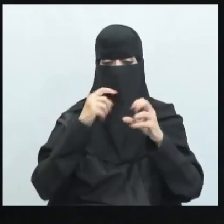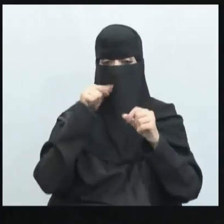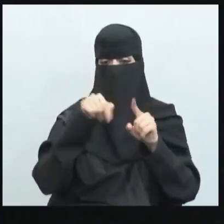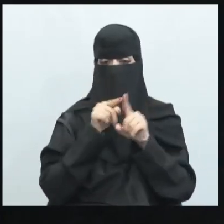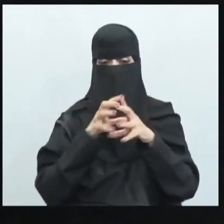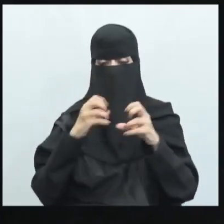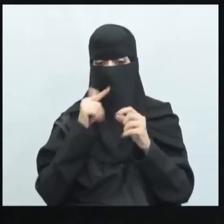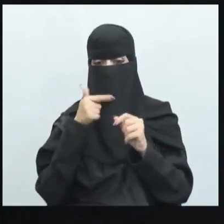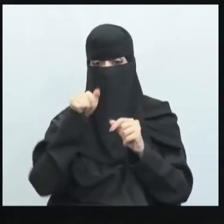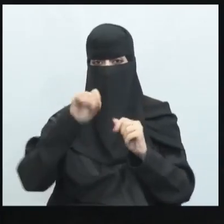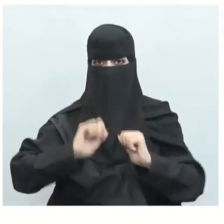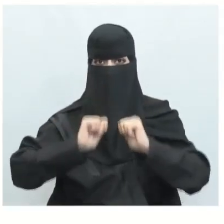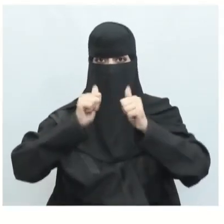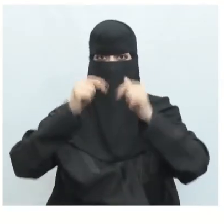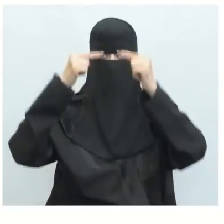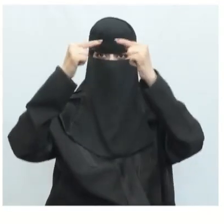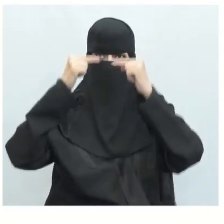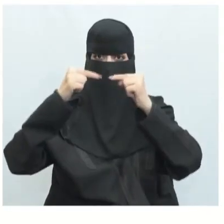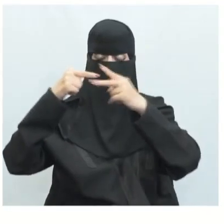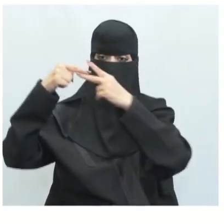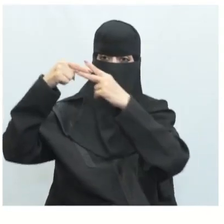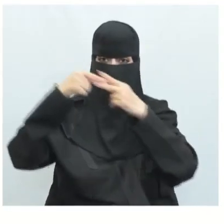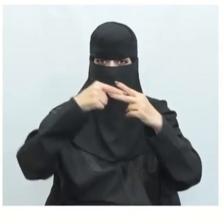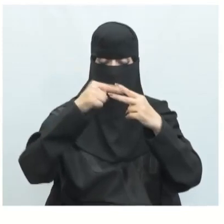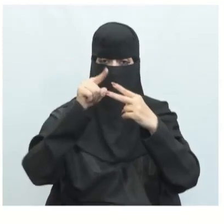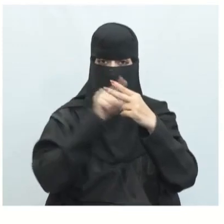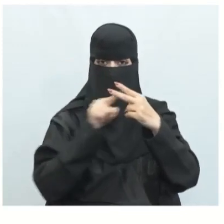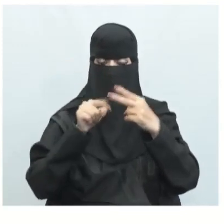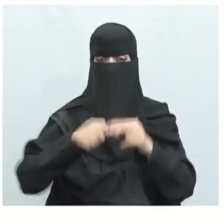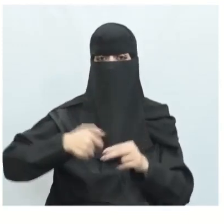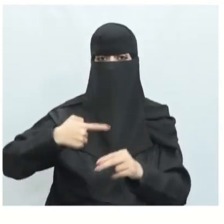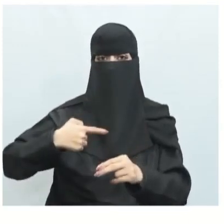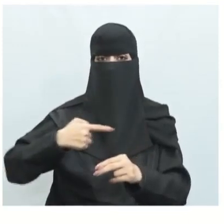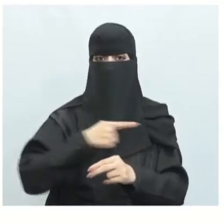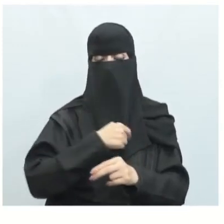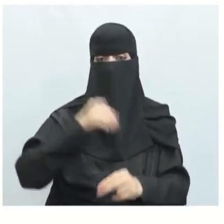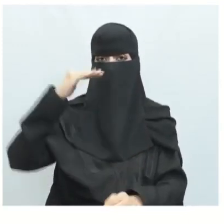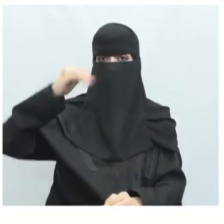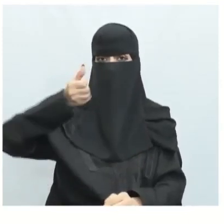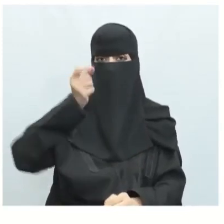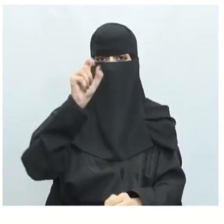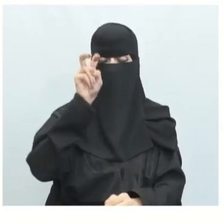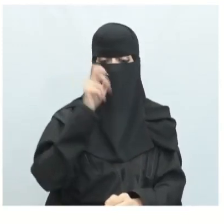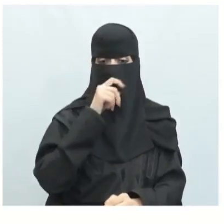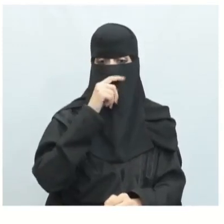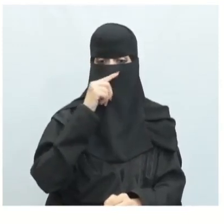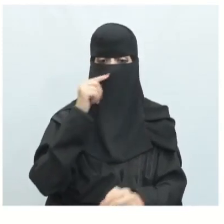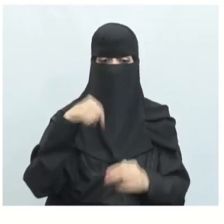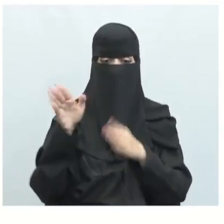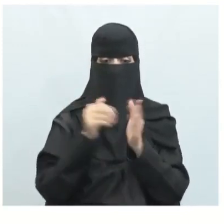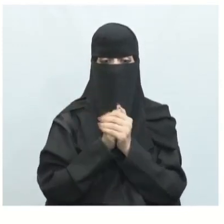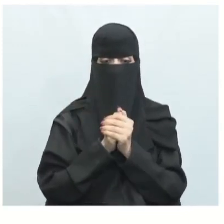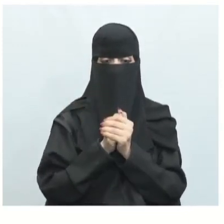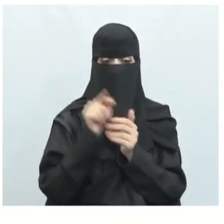بمعنى سيقوم بتعريف كل حافه من هذه الحواف الاج سيبدا هنا بماذا اي